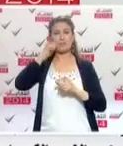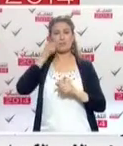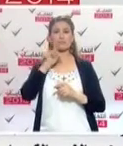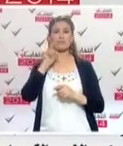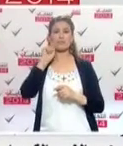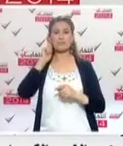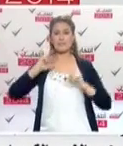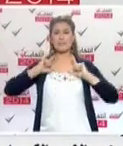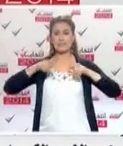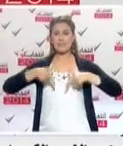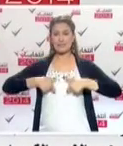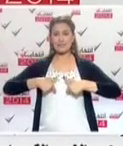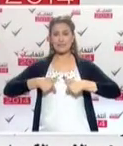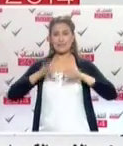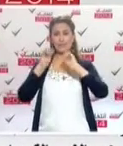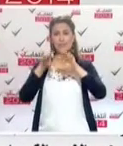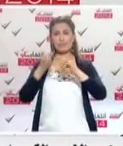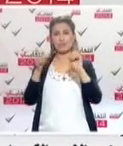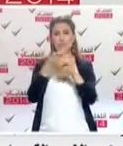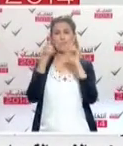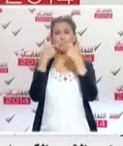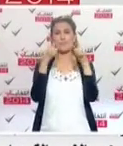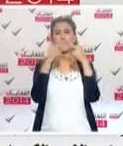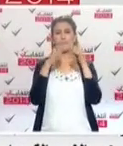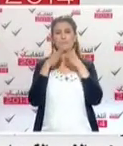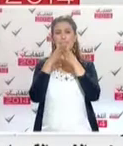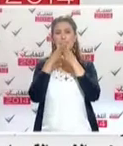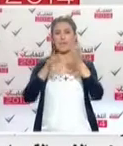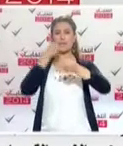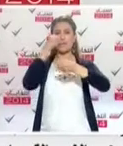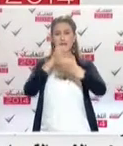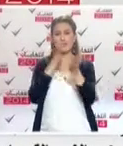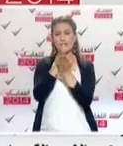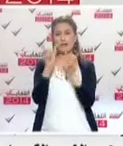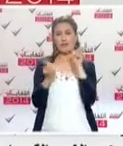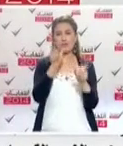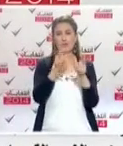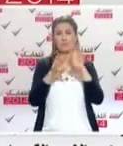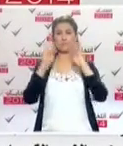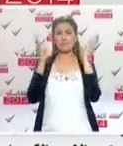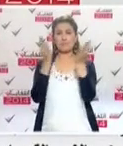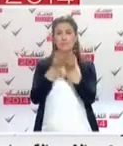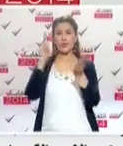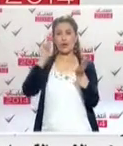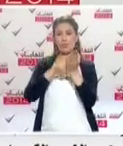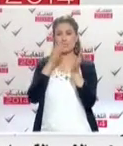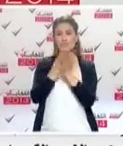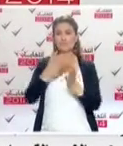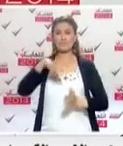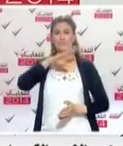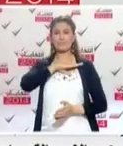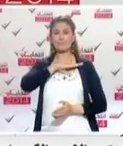على حد سواء. كل هذه المشاغل والمطالب وغيرها هي حق لكل فرد منا، وهي واجب على كل مسؤول